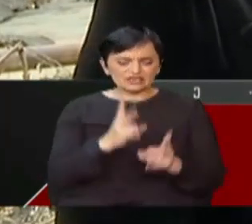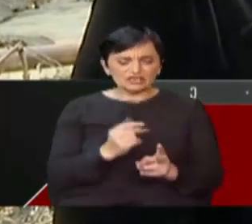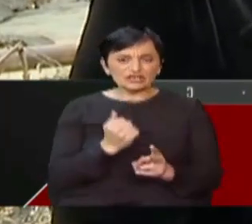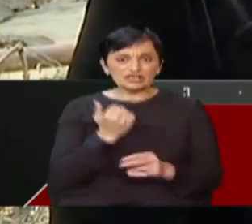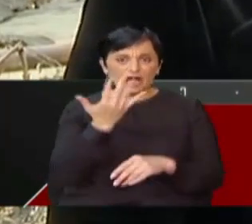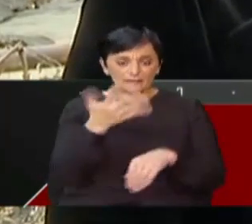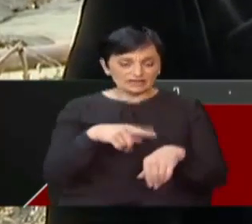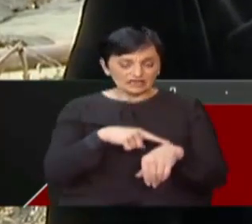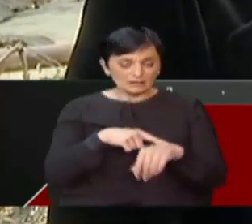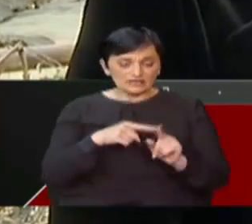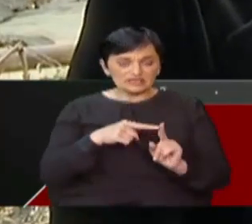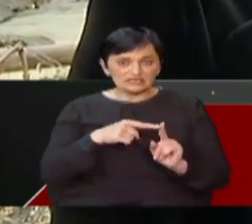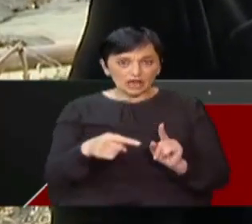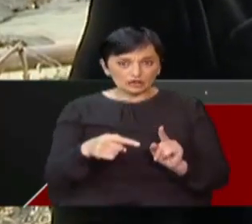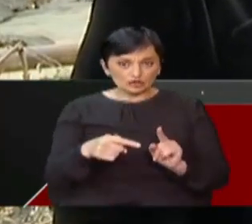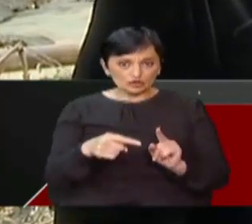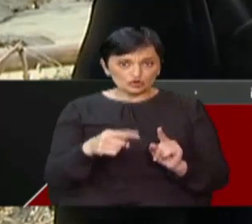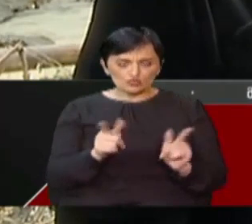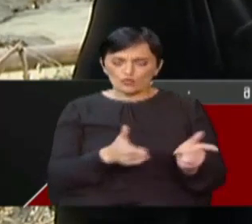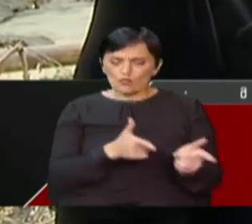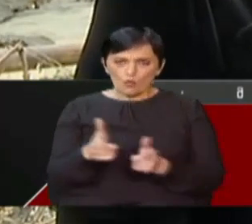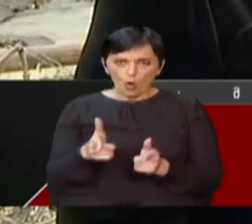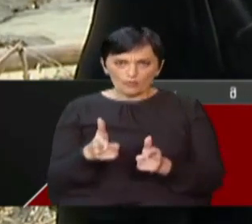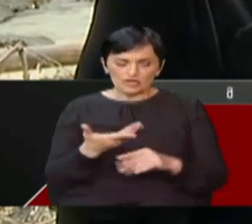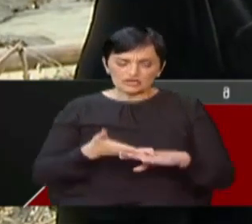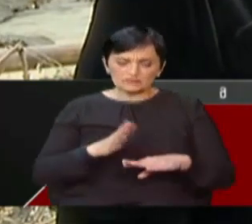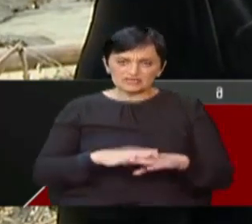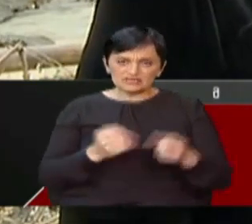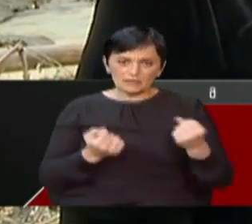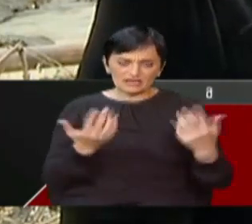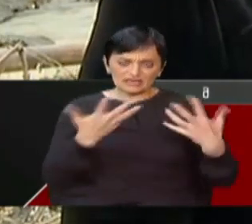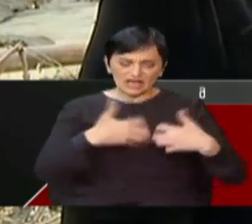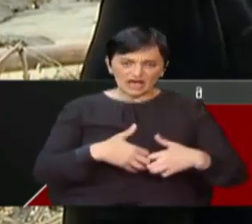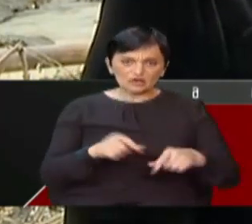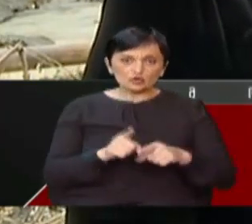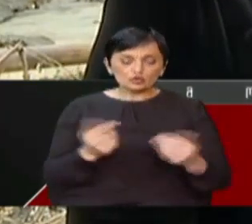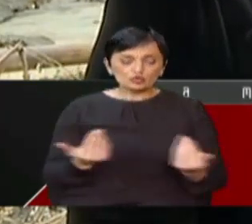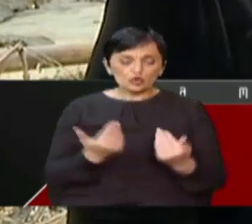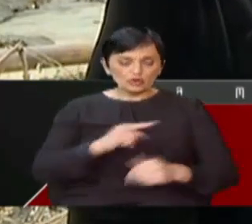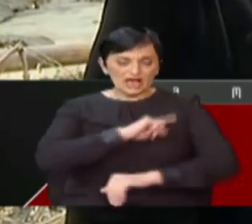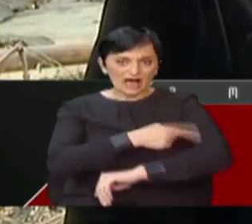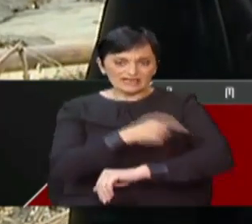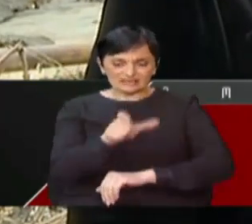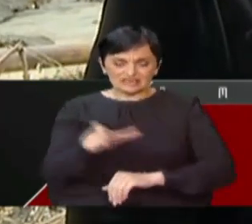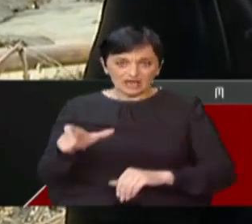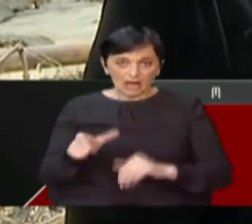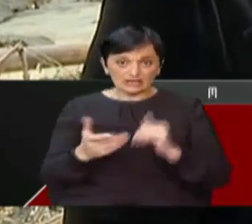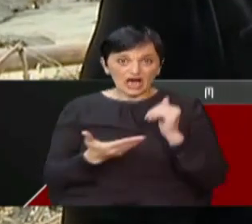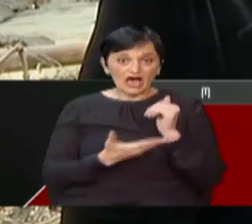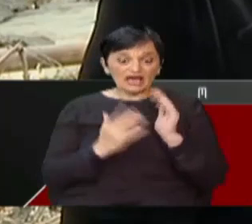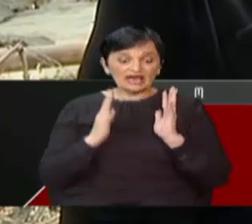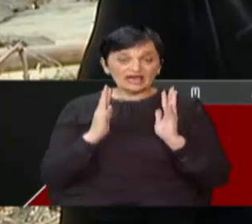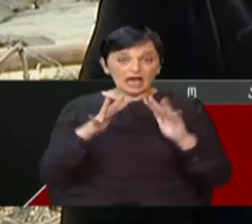რამდენიმე საათში, როგორც მოგახსენეთ, მობილიზდა როგორც მძიმე ტექნიკა, ასევე ცოცხალი ძალა, ხევების